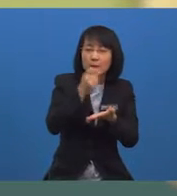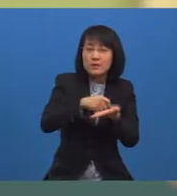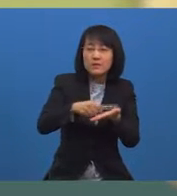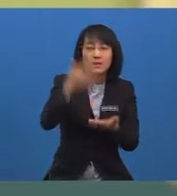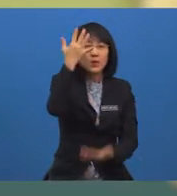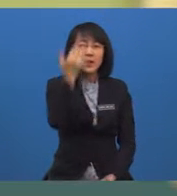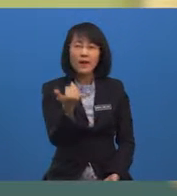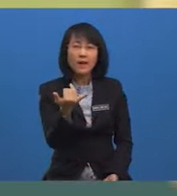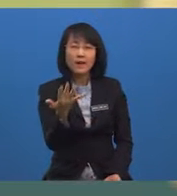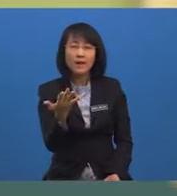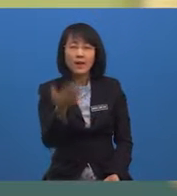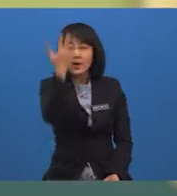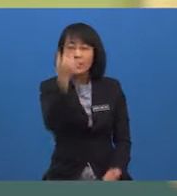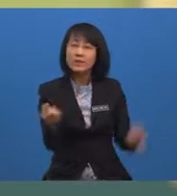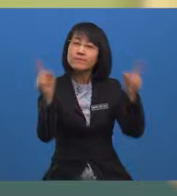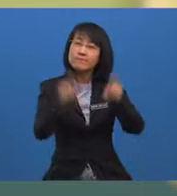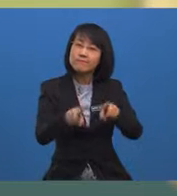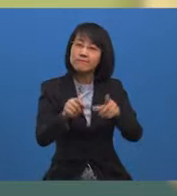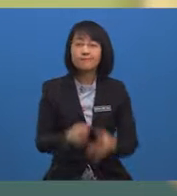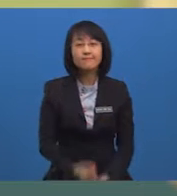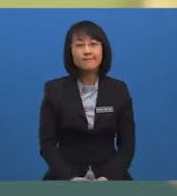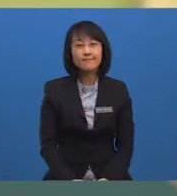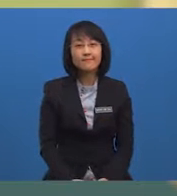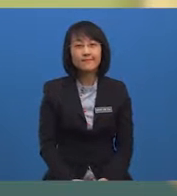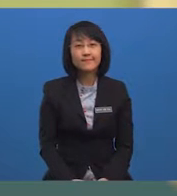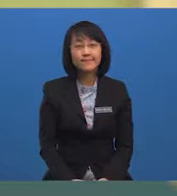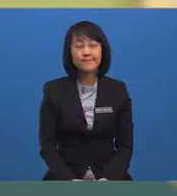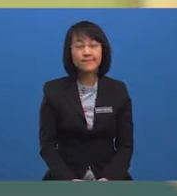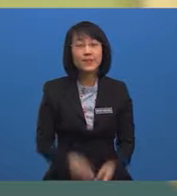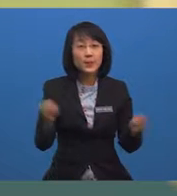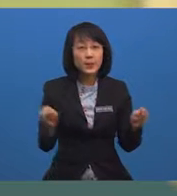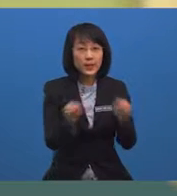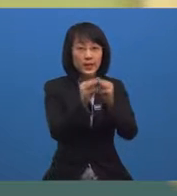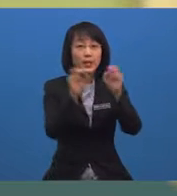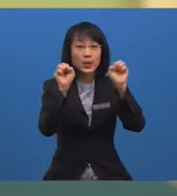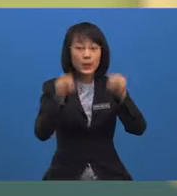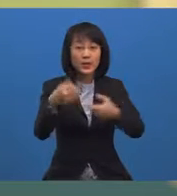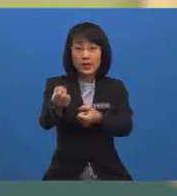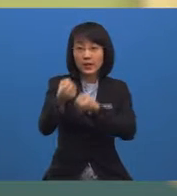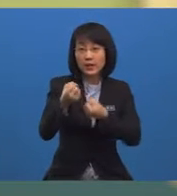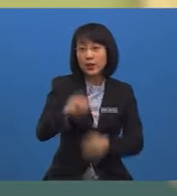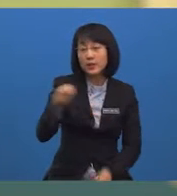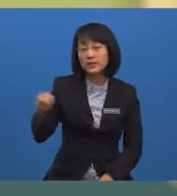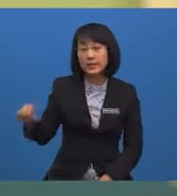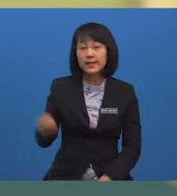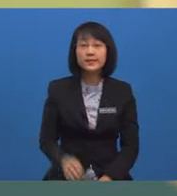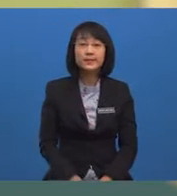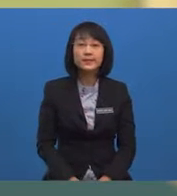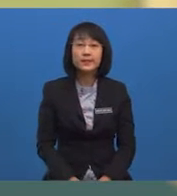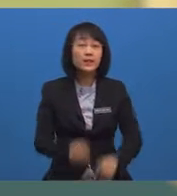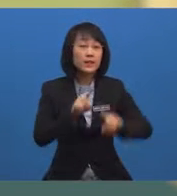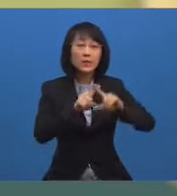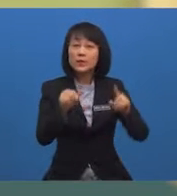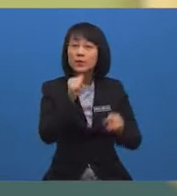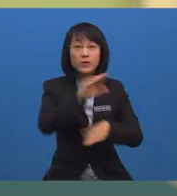Mengapa perkara ini terjadi, murid-murid? Magnet dapat menarik objek, tetapi bukan